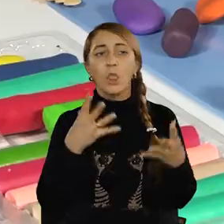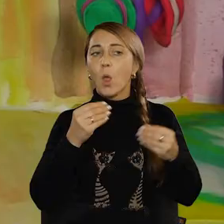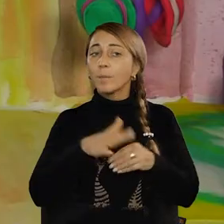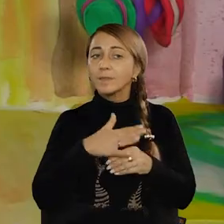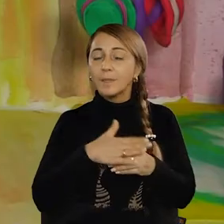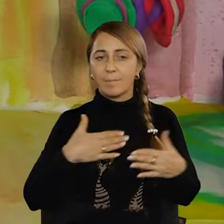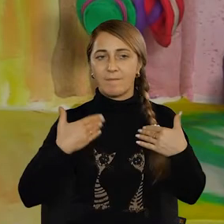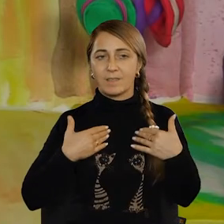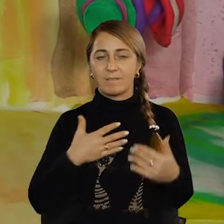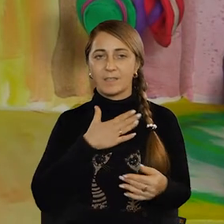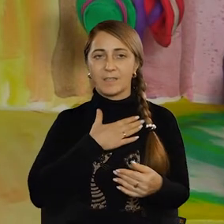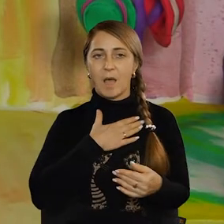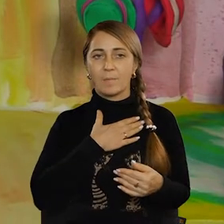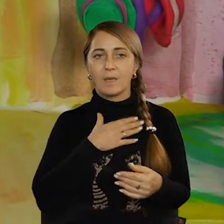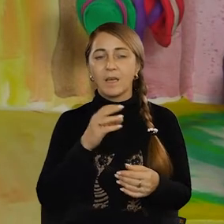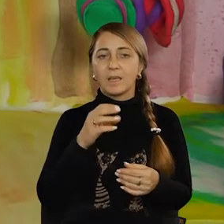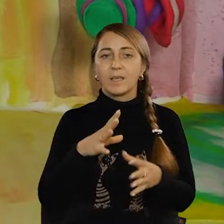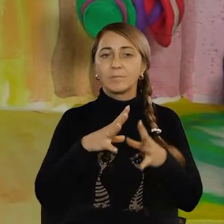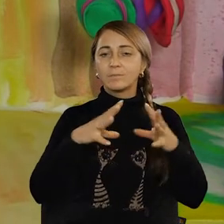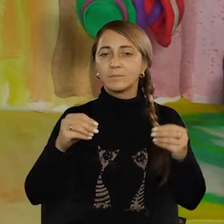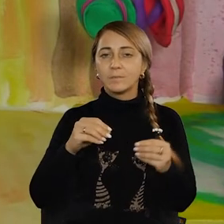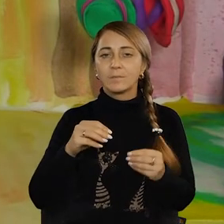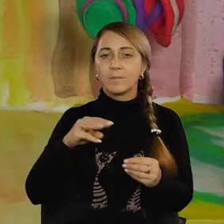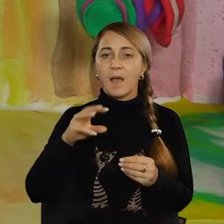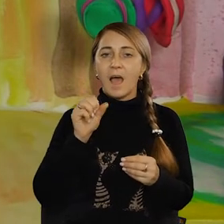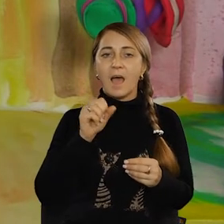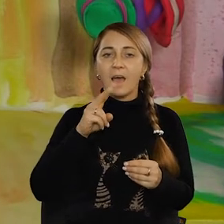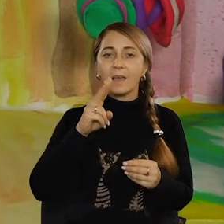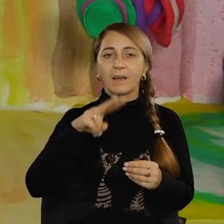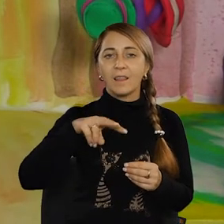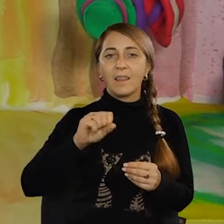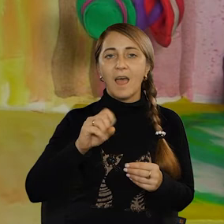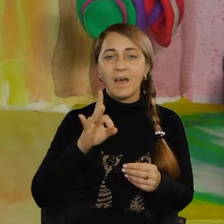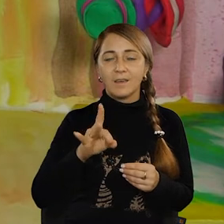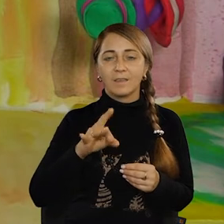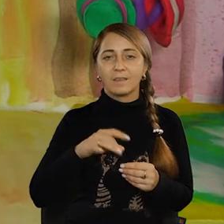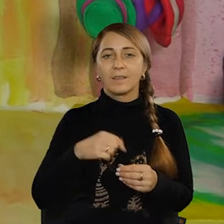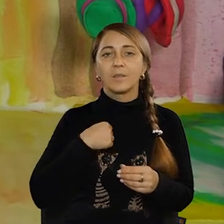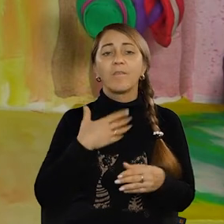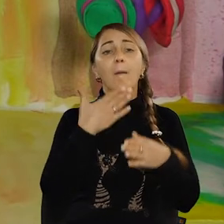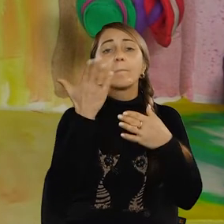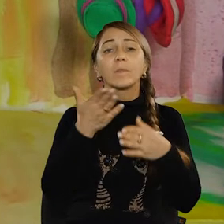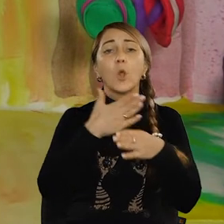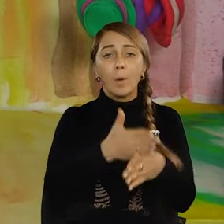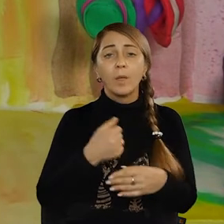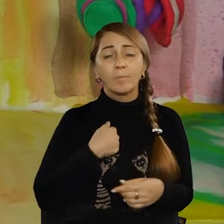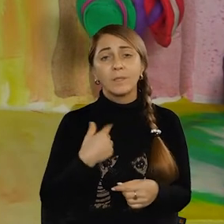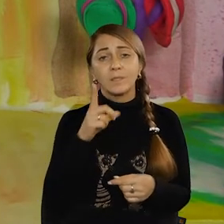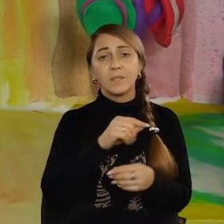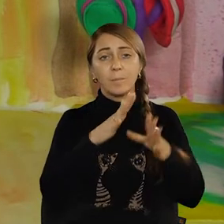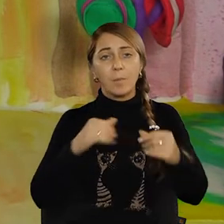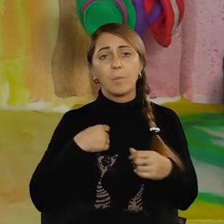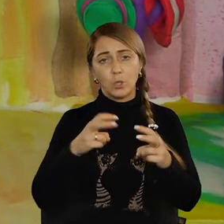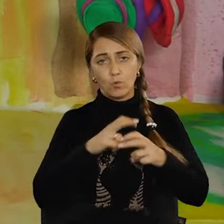– привітався з нами еклер-менеджер. «Вам чимось допомогти?» «Ми збираємося до табору, тому